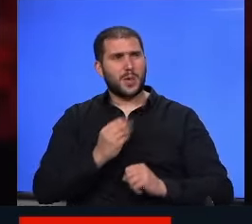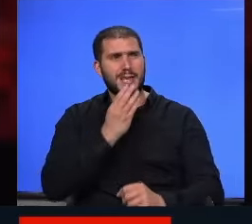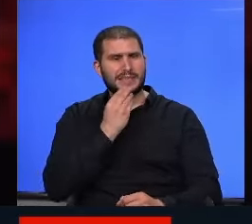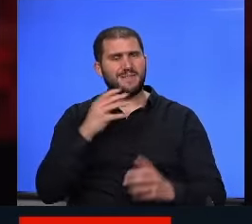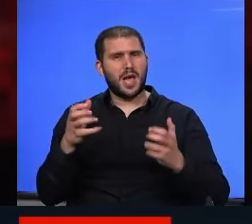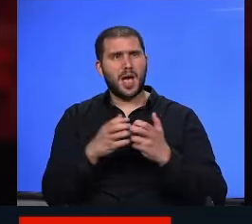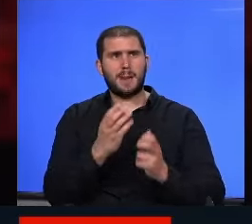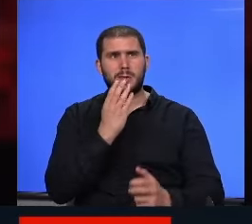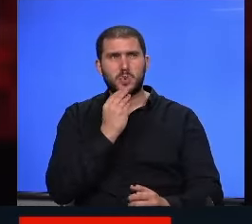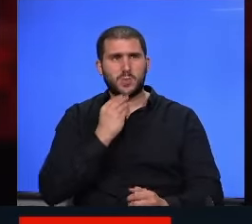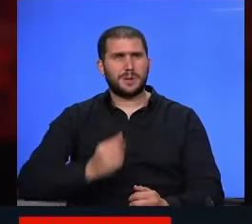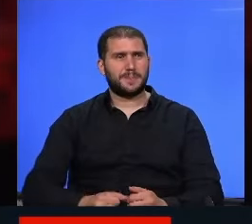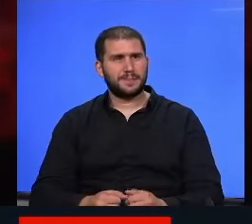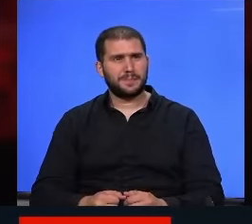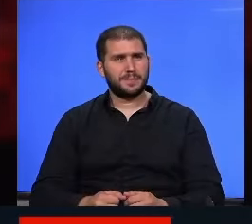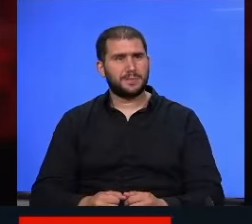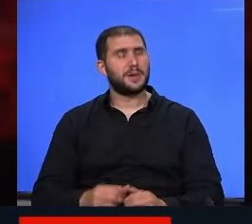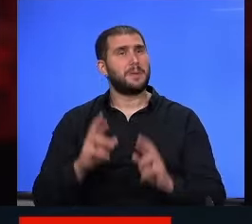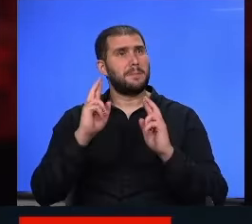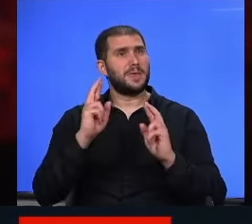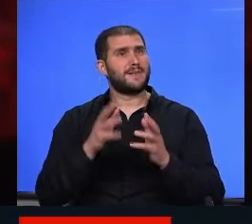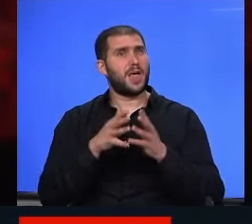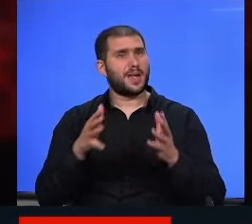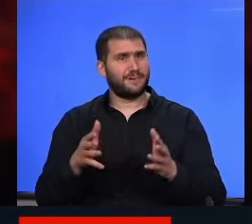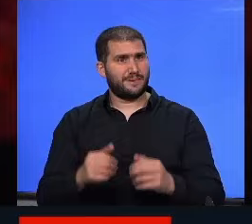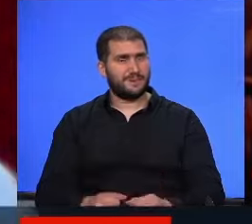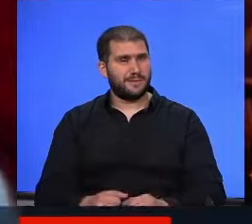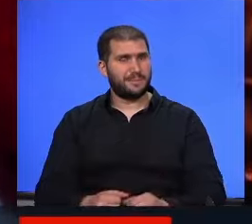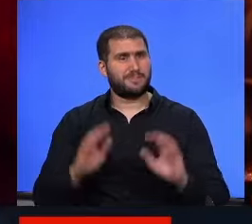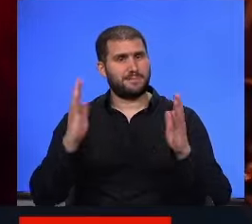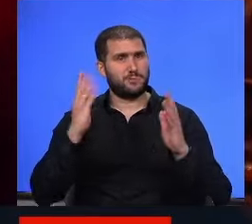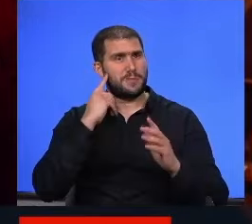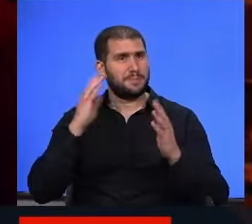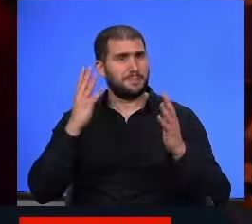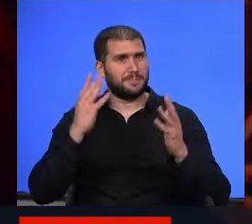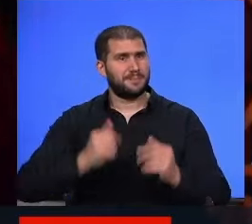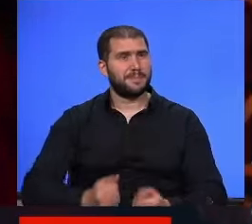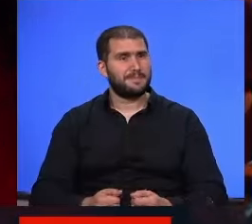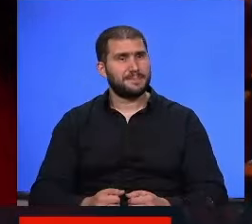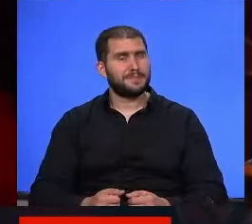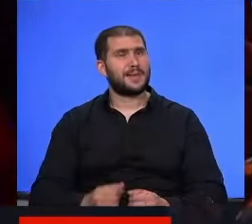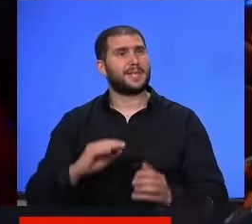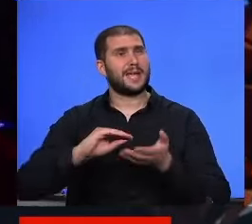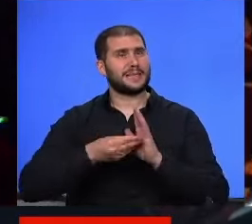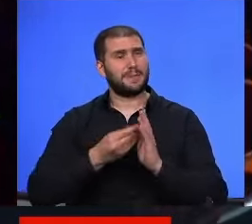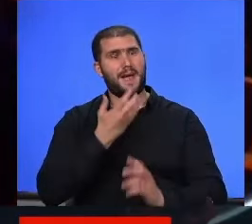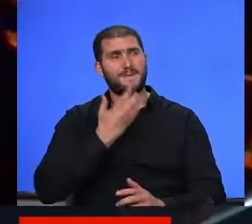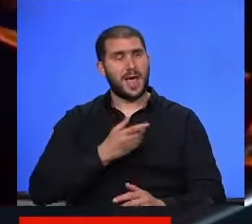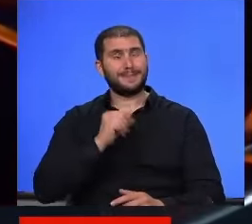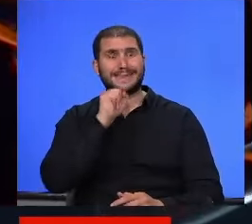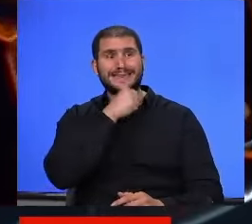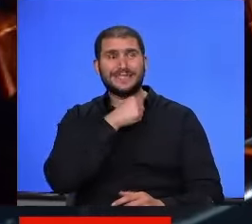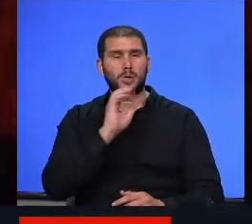for the Jewish people, and hoping to expand President Trump's historic